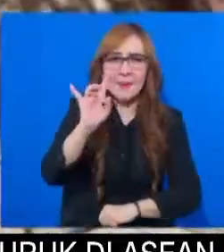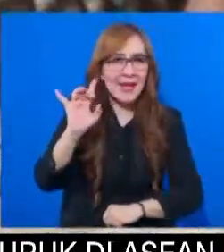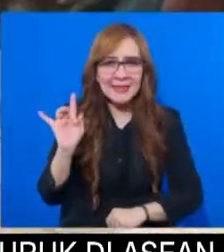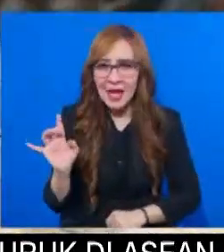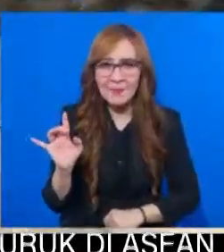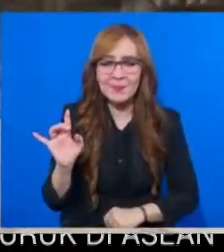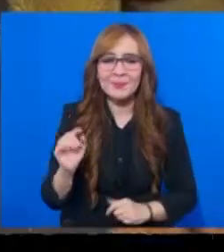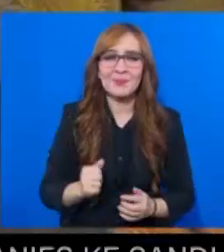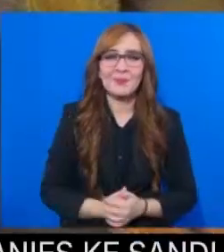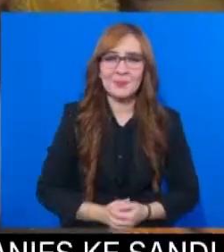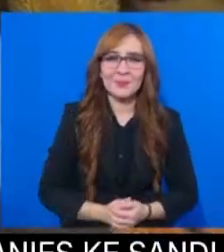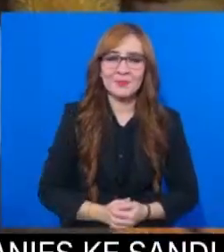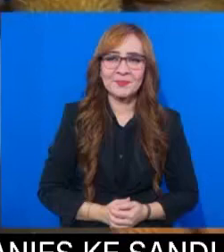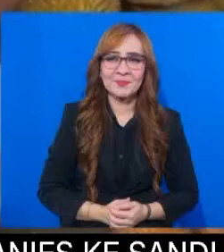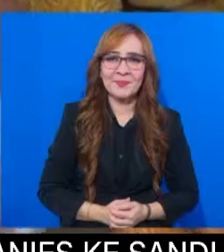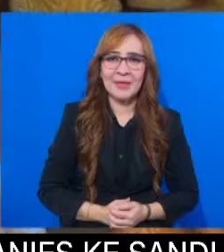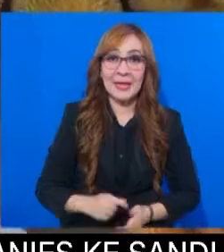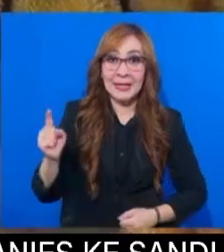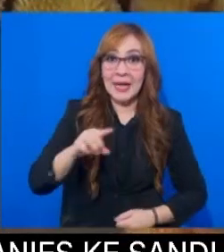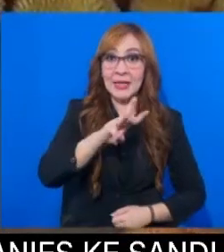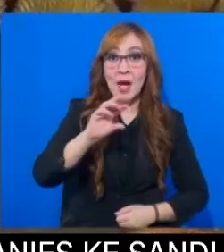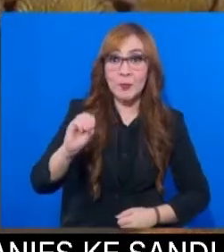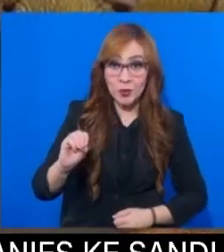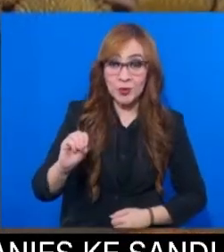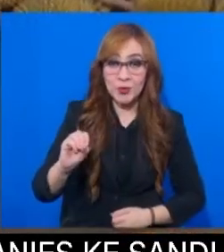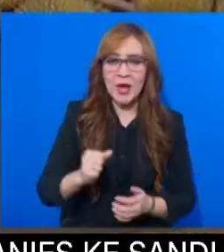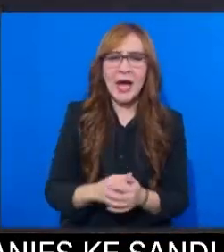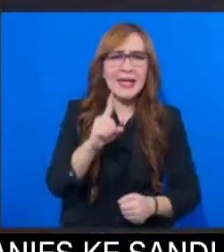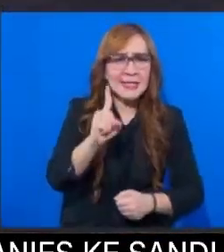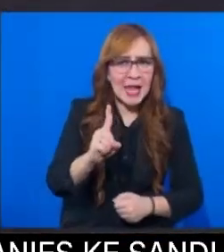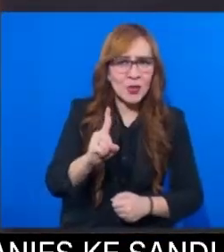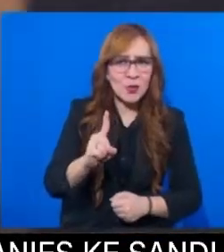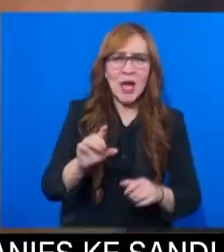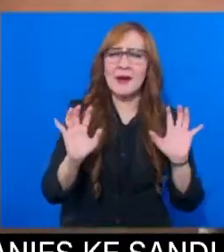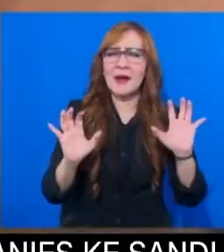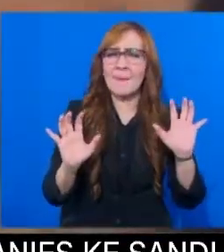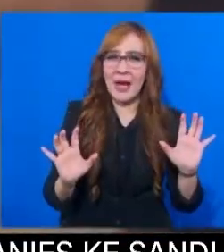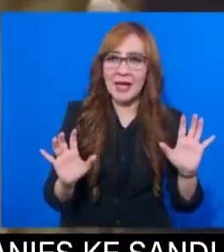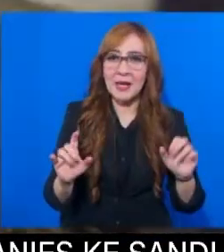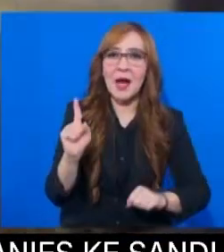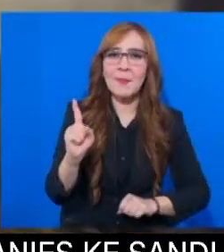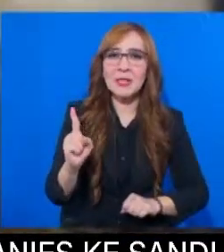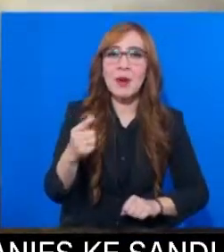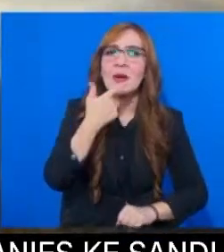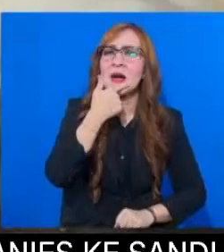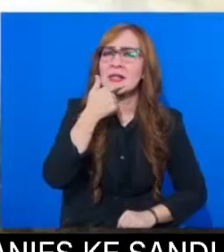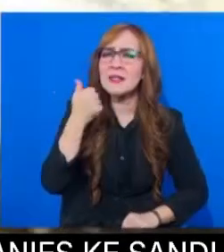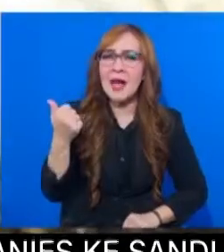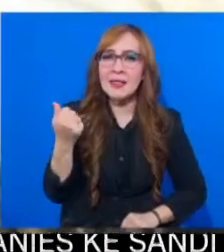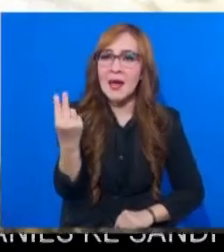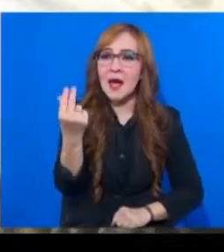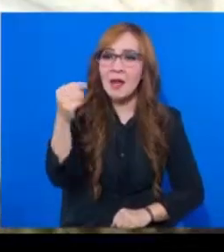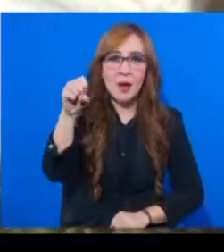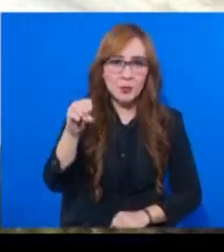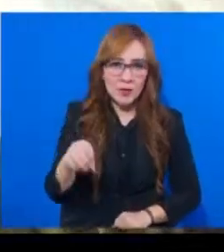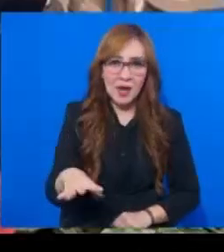sini. Dari 30 stand durian, terlihat ada satu stand yang ramai dikunjungi karena rasanya yang lezat dan harganya yang murah.